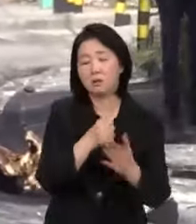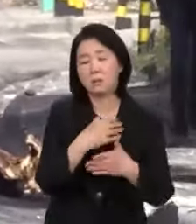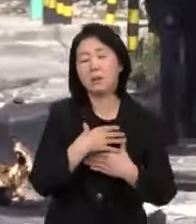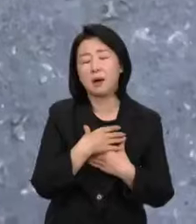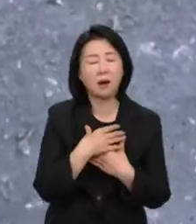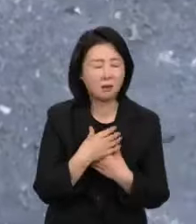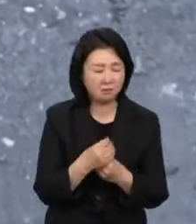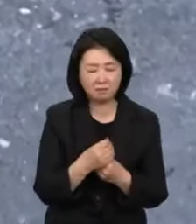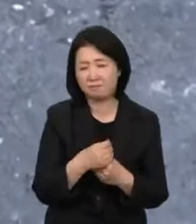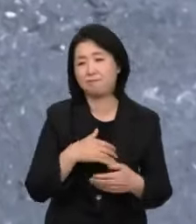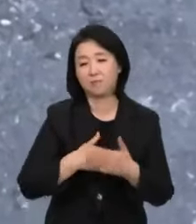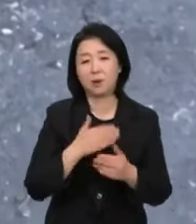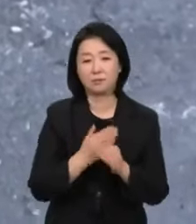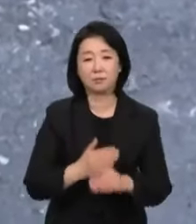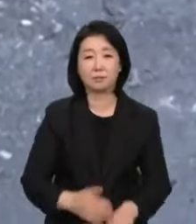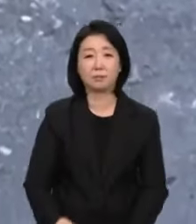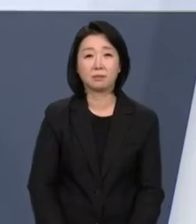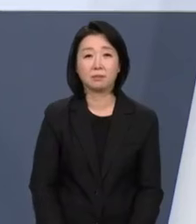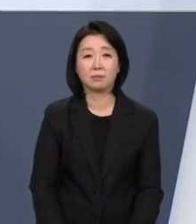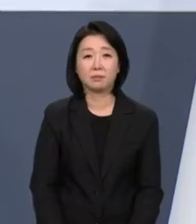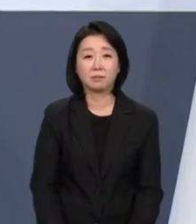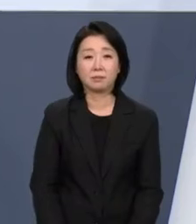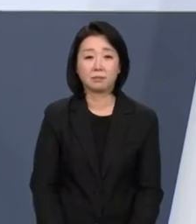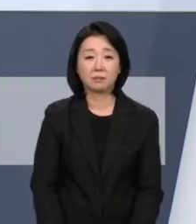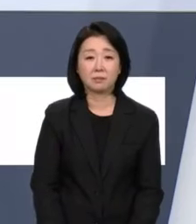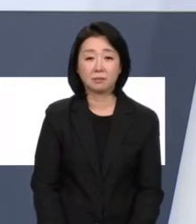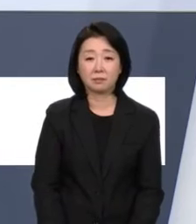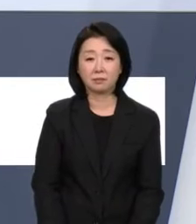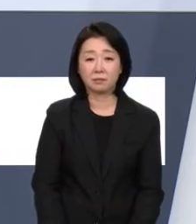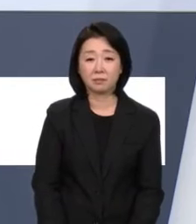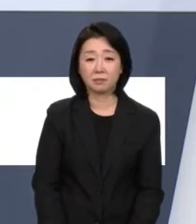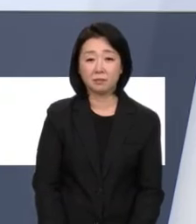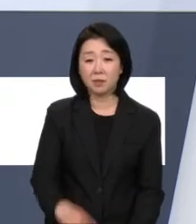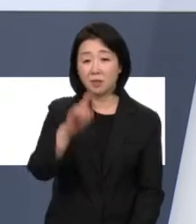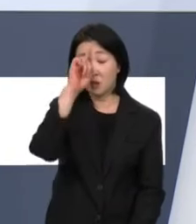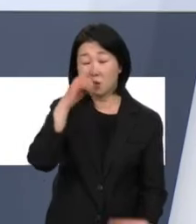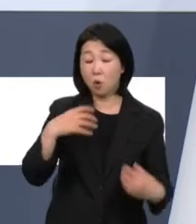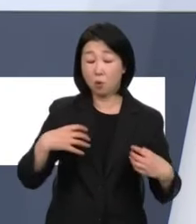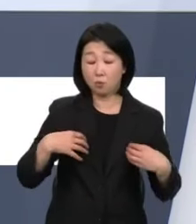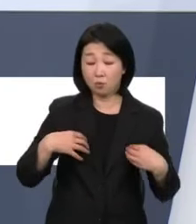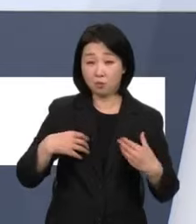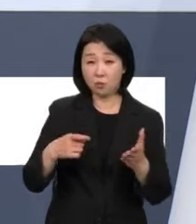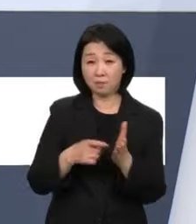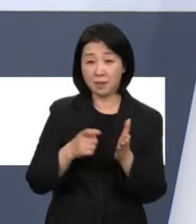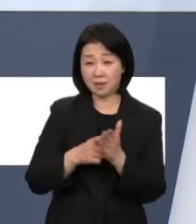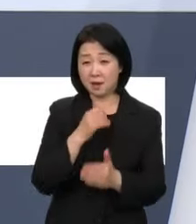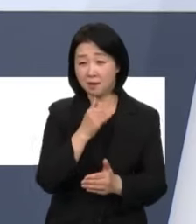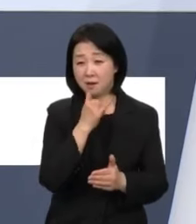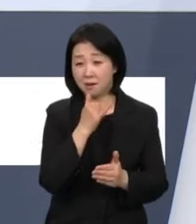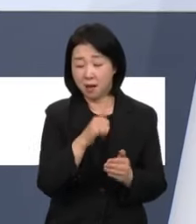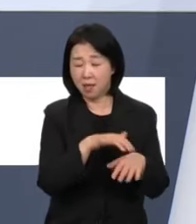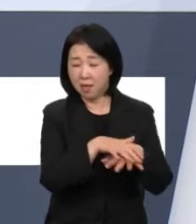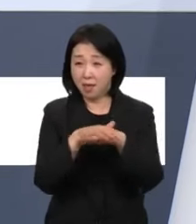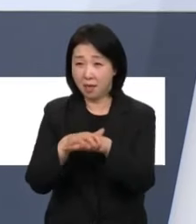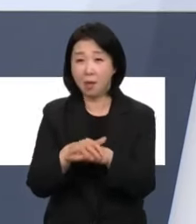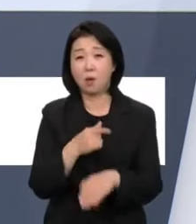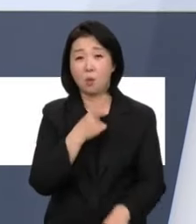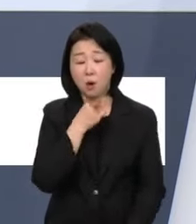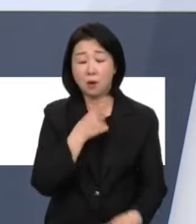안전을 담보하긴 어려운 상황입니다. 정부는 비상연락망을 가동하여 우리 국민의